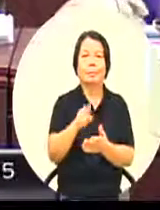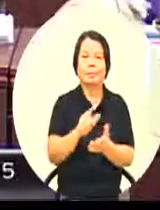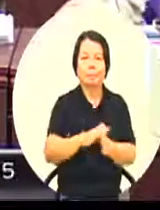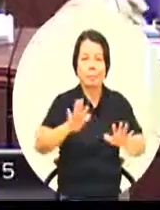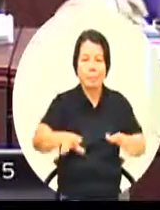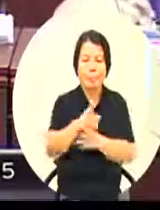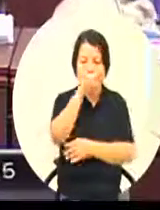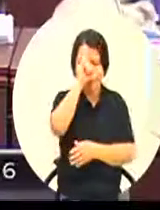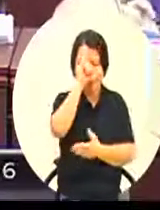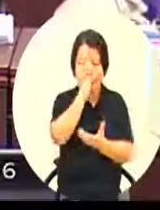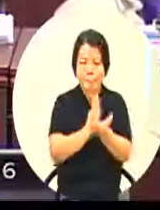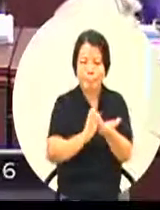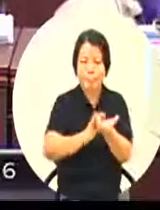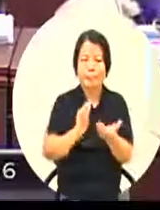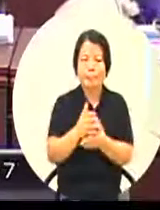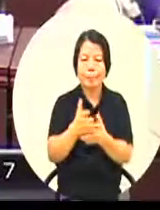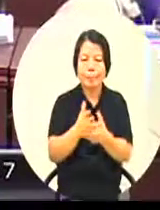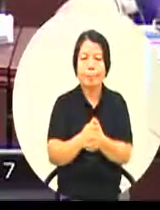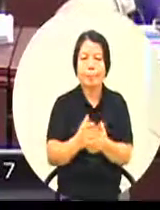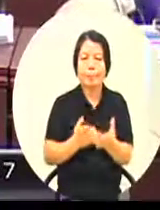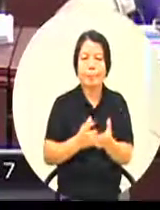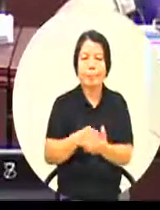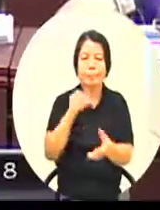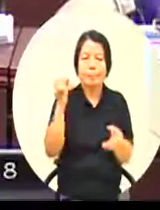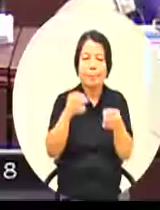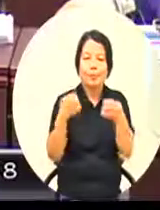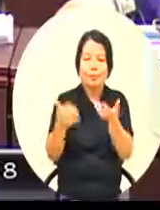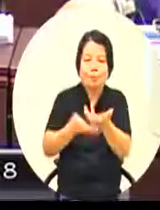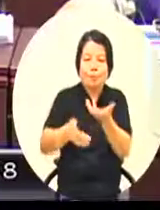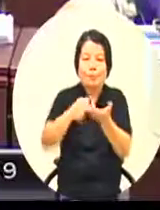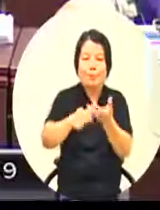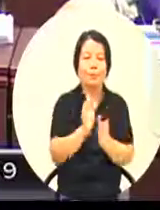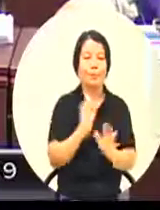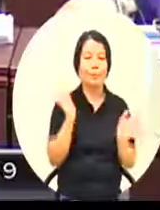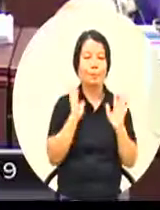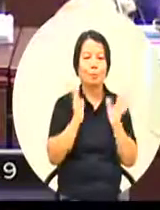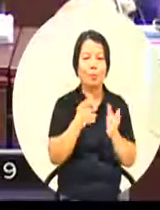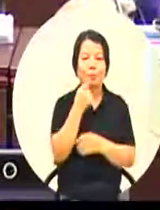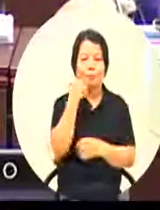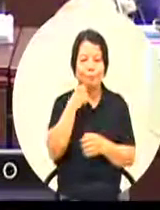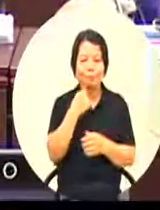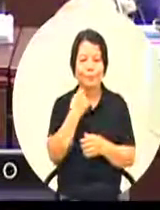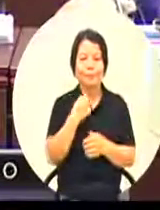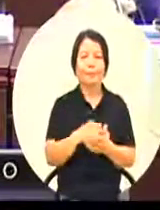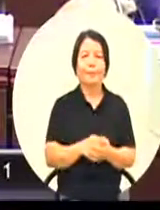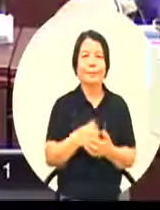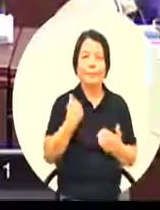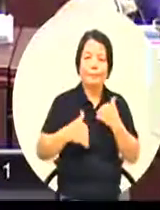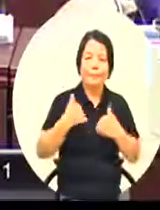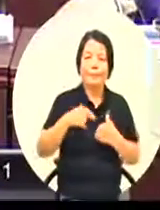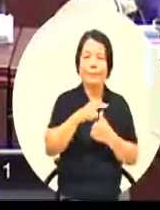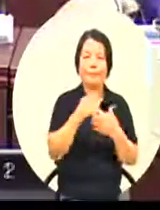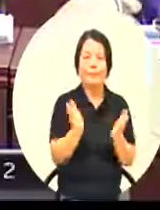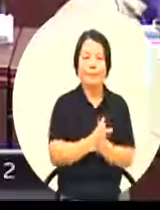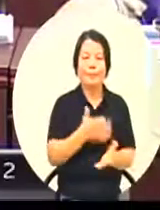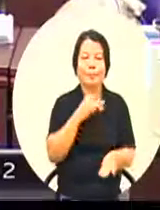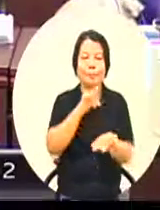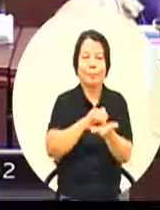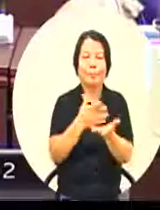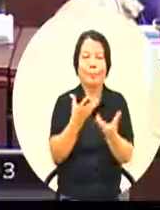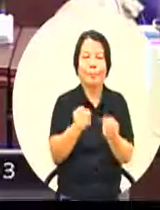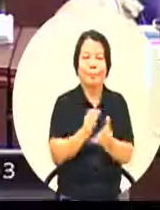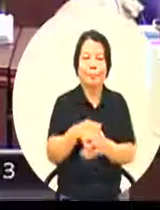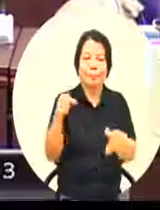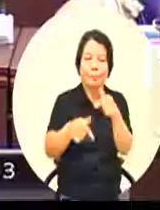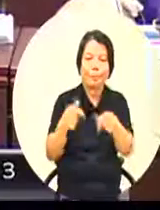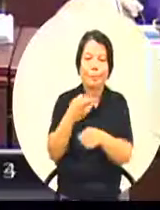午餐的 一部分，那小朋友就非常非常的兴奋哦。那所以我们走过了安全的部分、无毒的部分、无添加的部